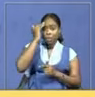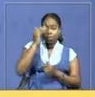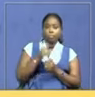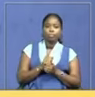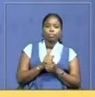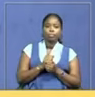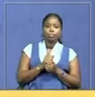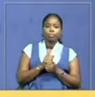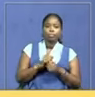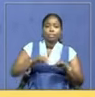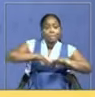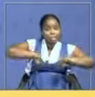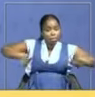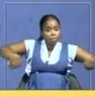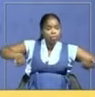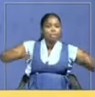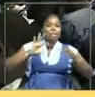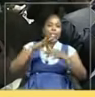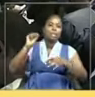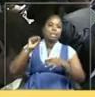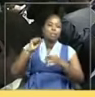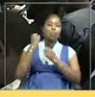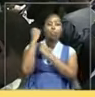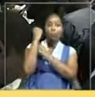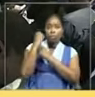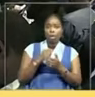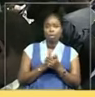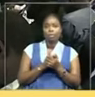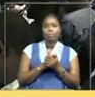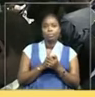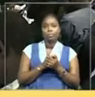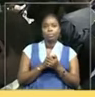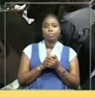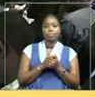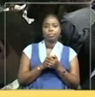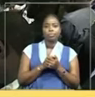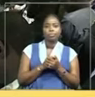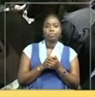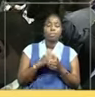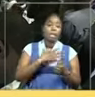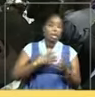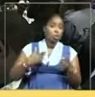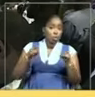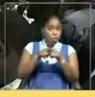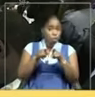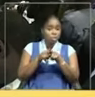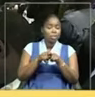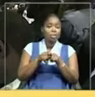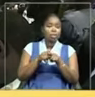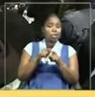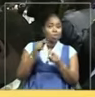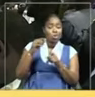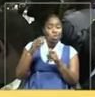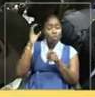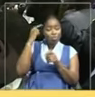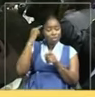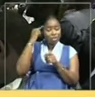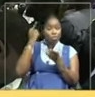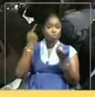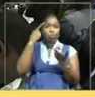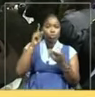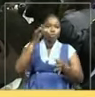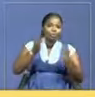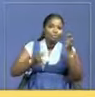séparation des pouvoirs l'indépendance l'impartialité et l'intime conviction du juge l'égalité de